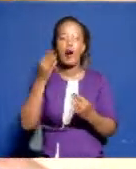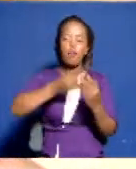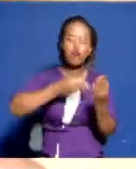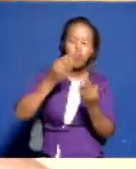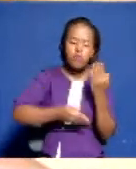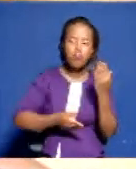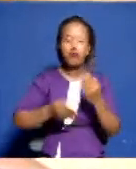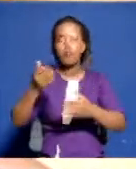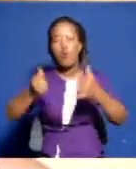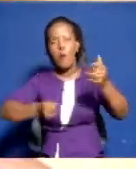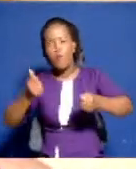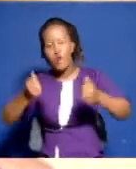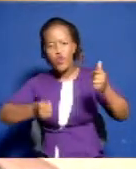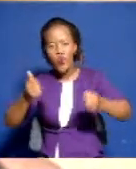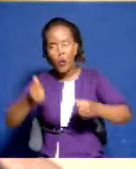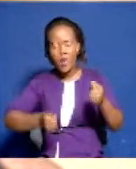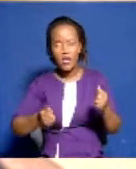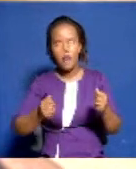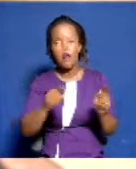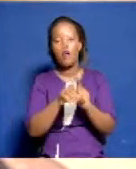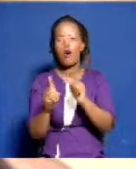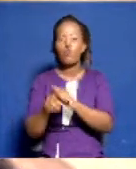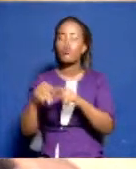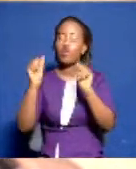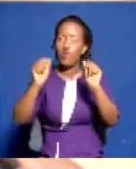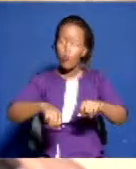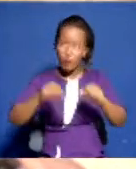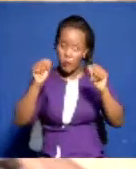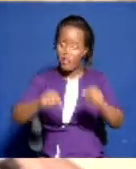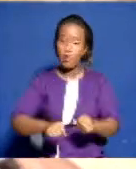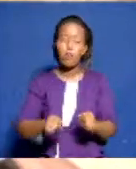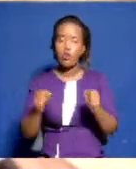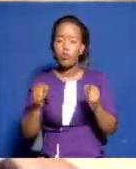maziwa, na wataweza